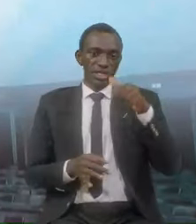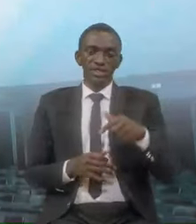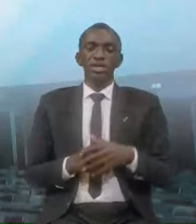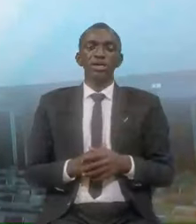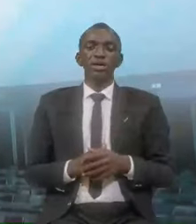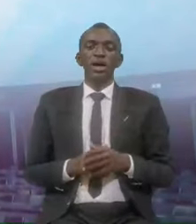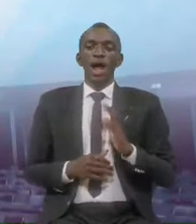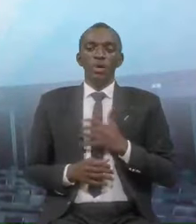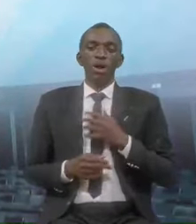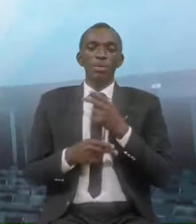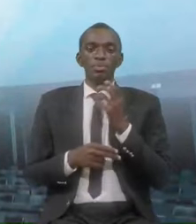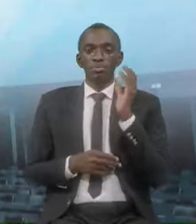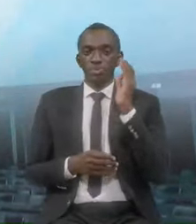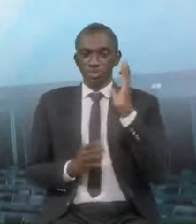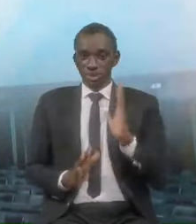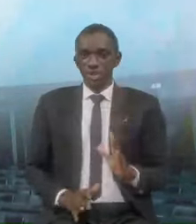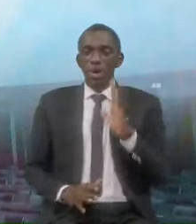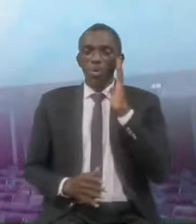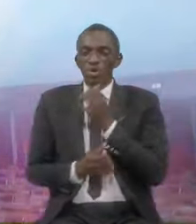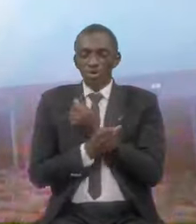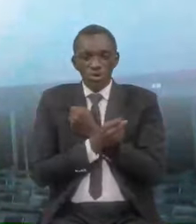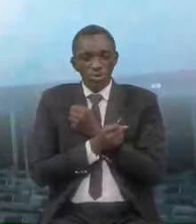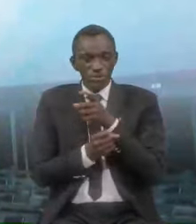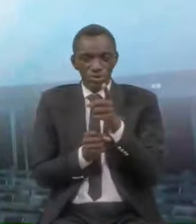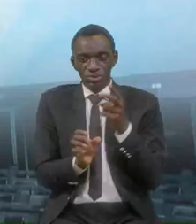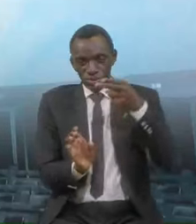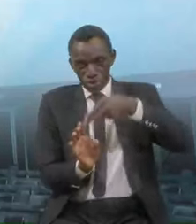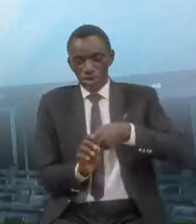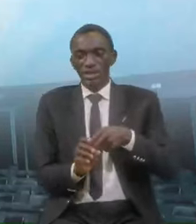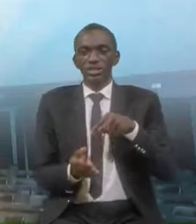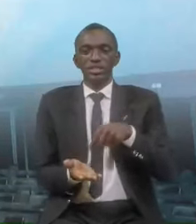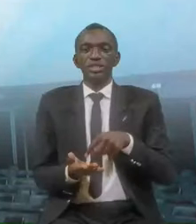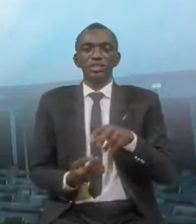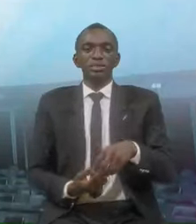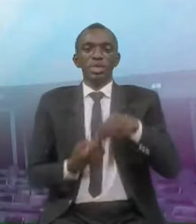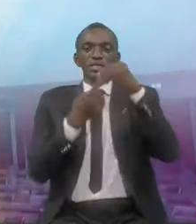vous voir prendre part à ce banquet spécial des convertis.